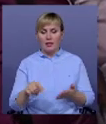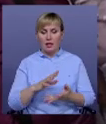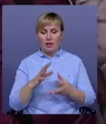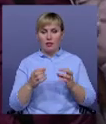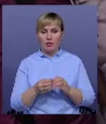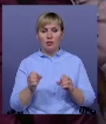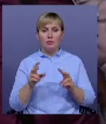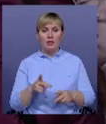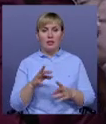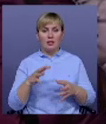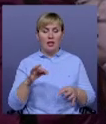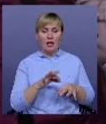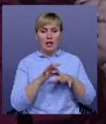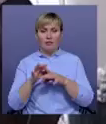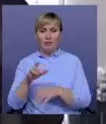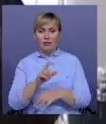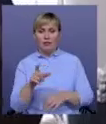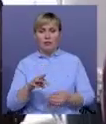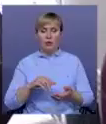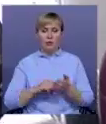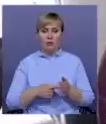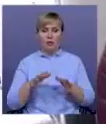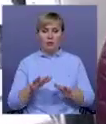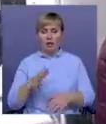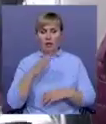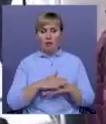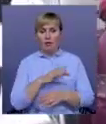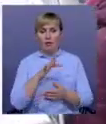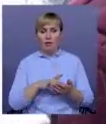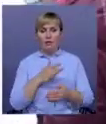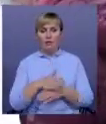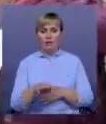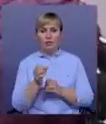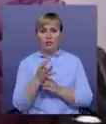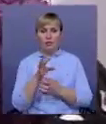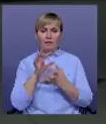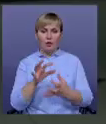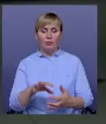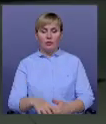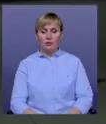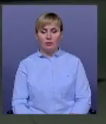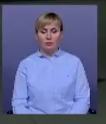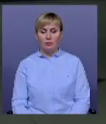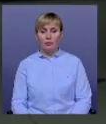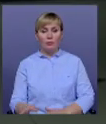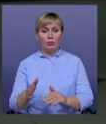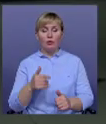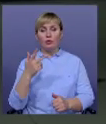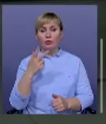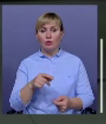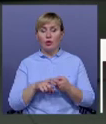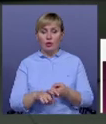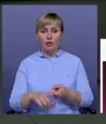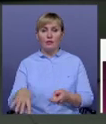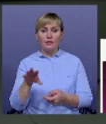результат. Специально для развозки пациентов по пунктам отбытия акимат города выделил 14 автобусов. После 3-дневной карантинизации